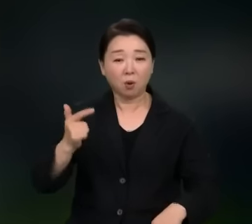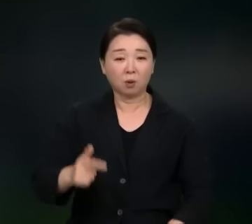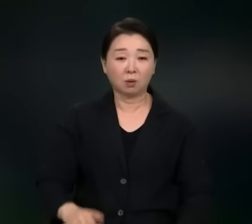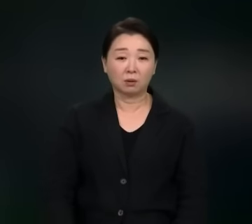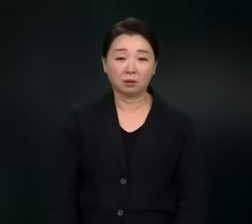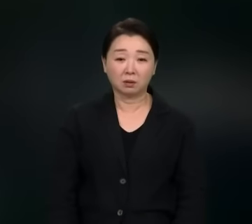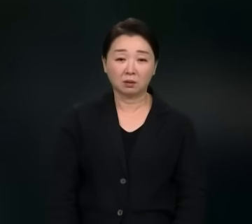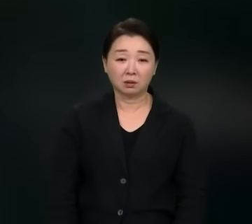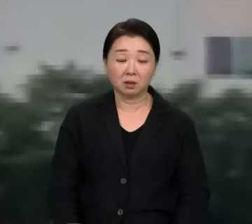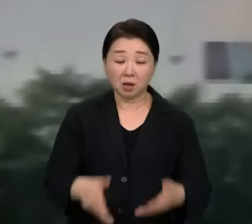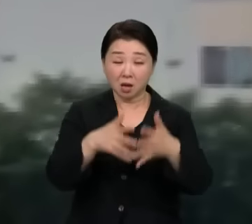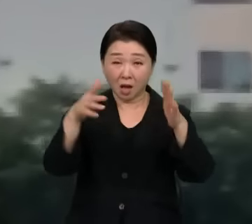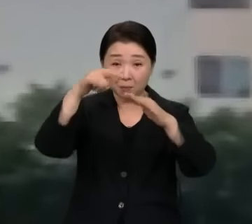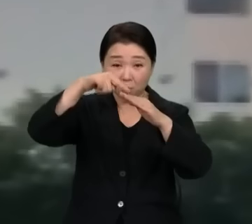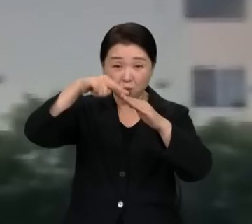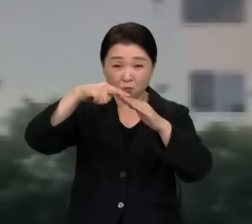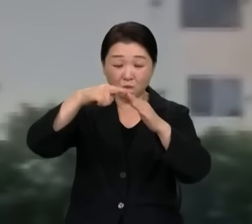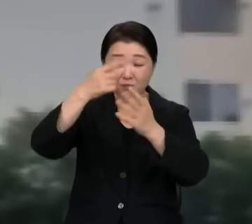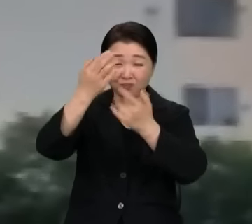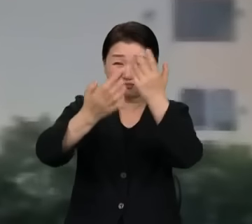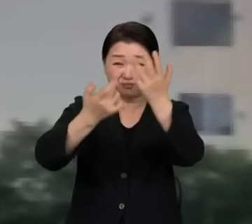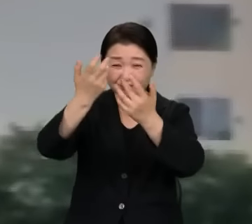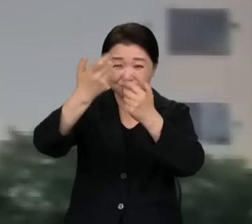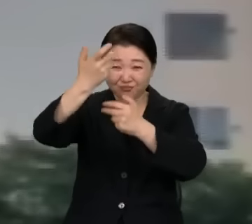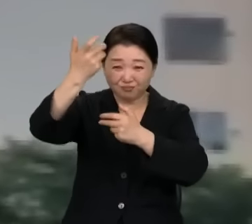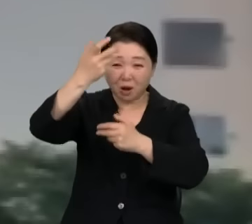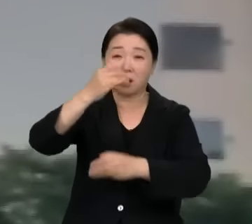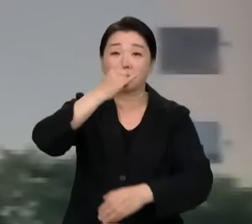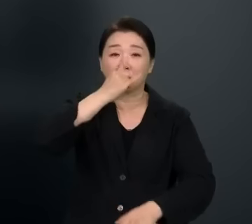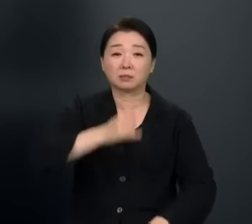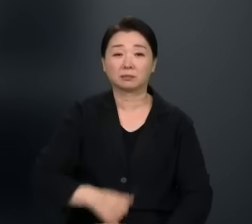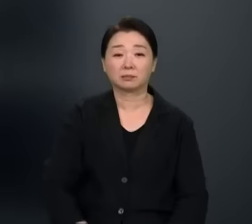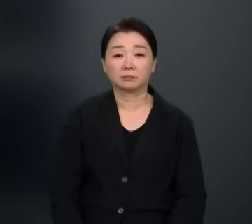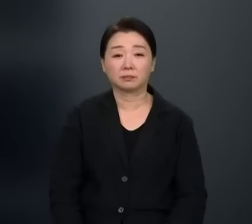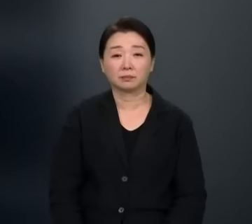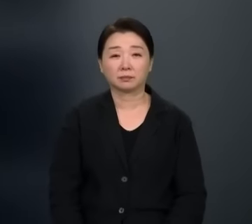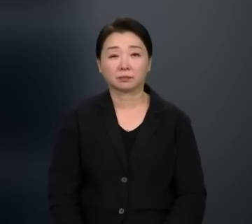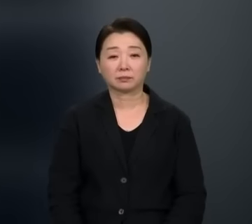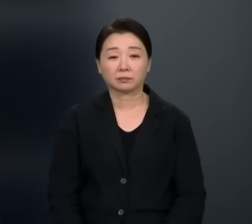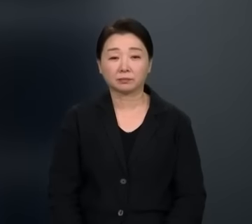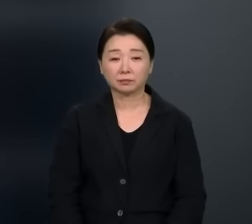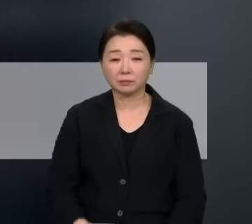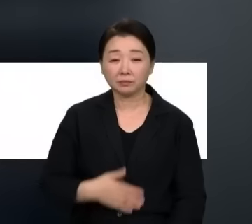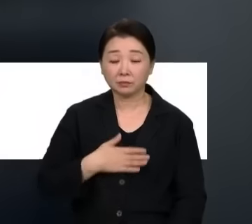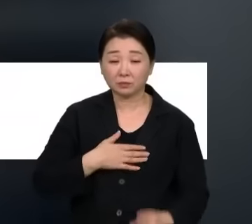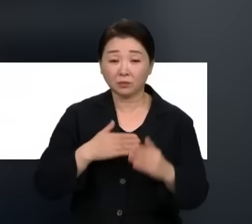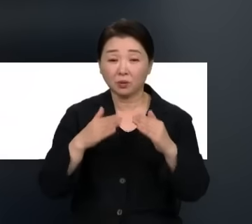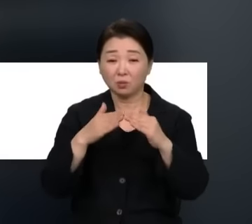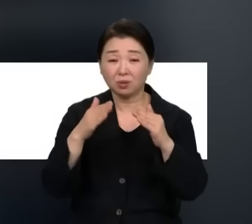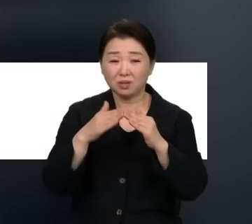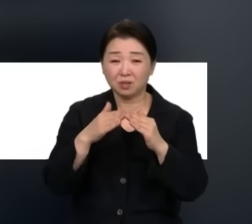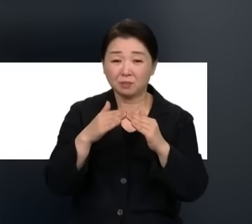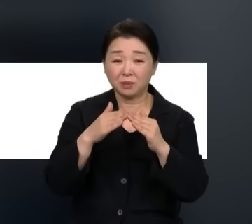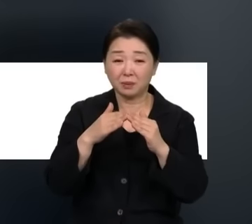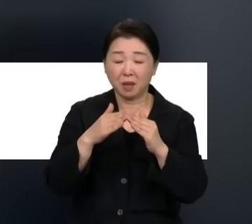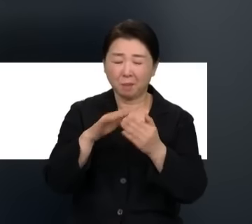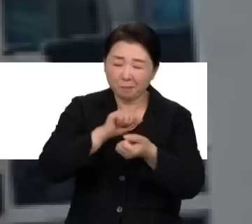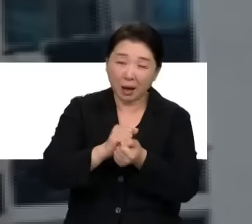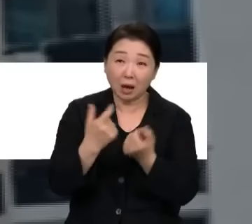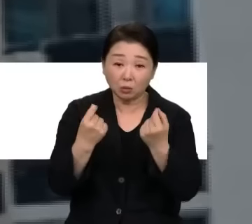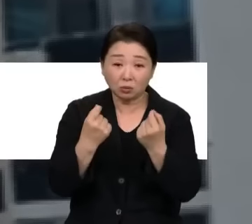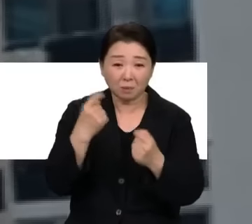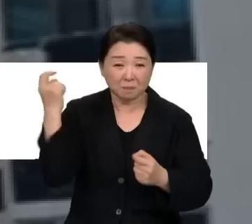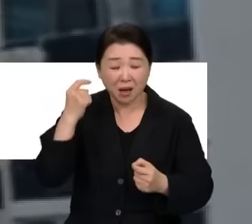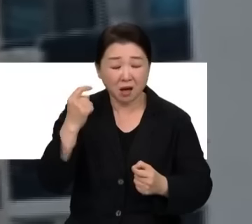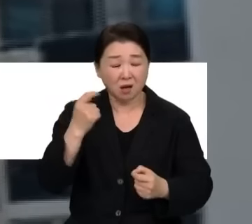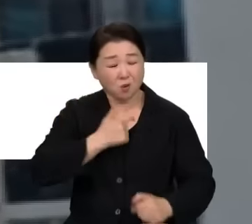뒤 아파트 꼭대기층에서 검은 연기와 함께 불길이 치솟습니다. 우리 집이 찌그러지는 소리처럼 쾅 그래 놀래가